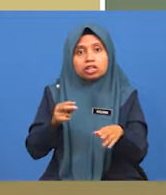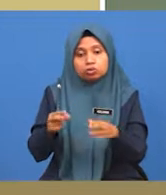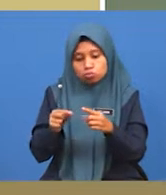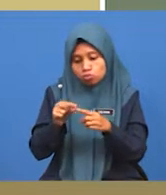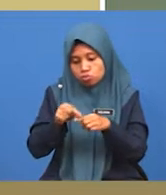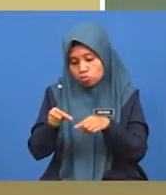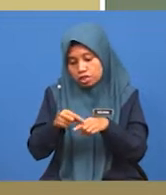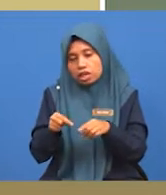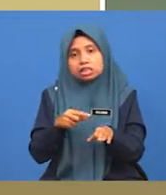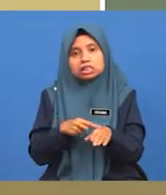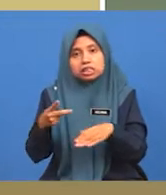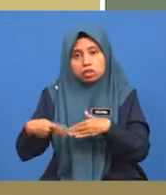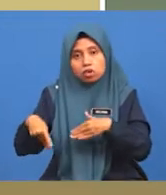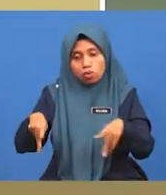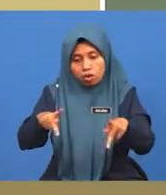kolam.